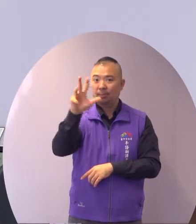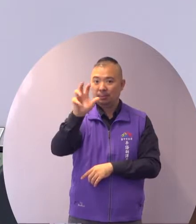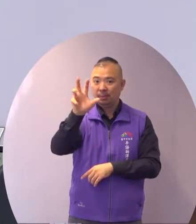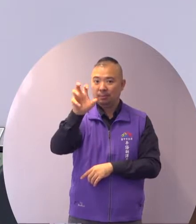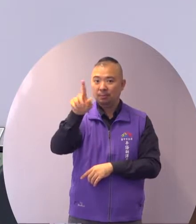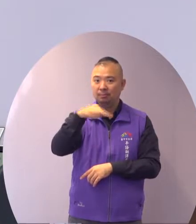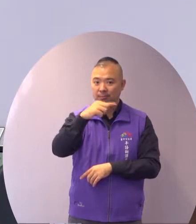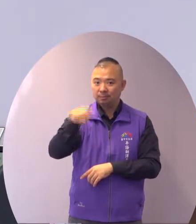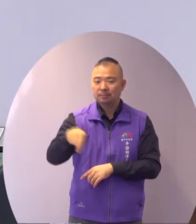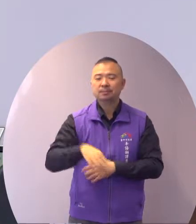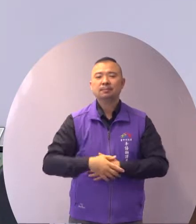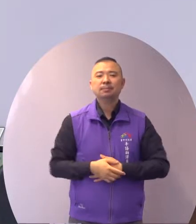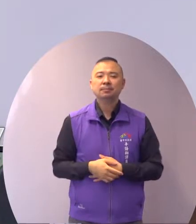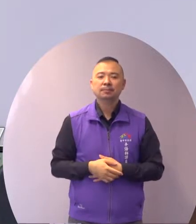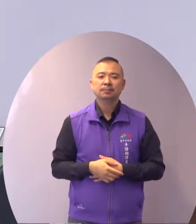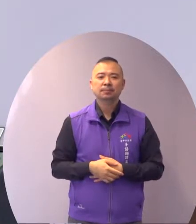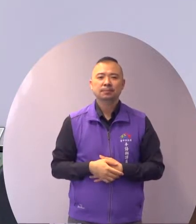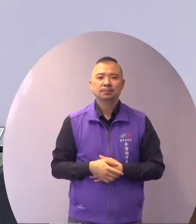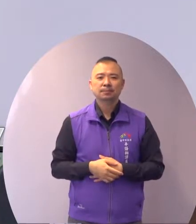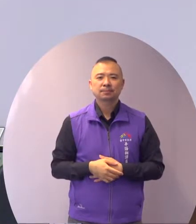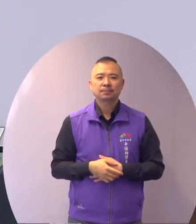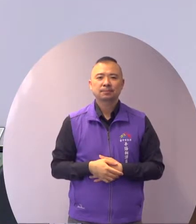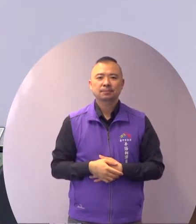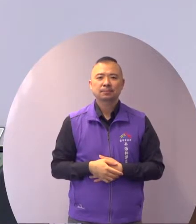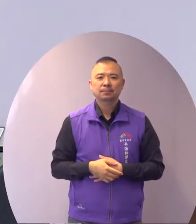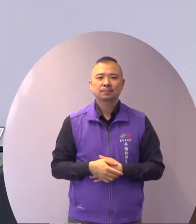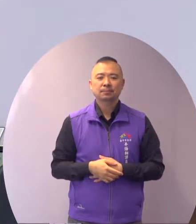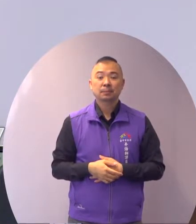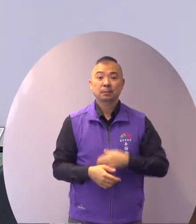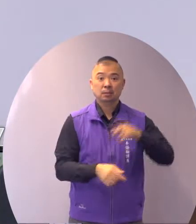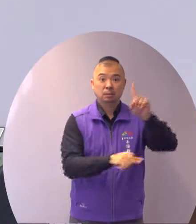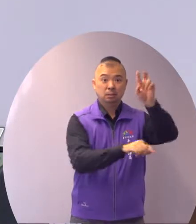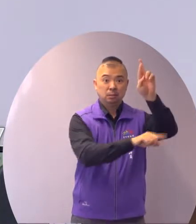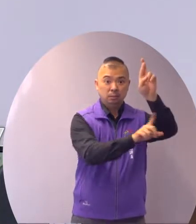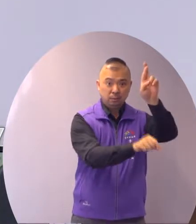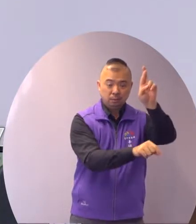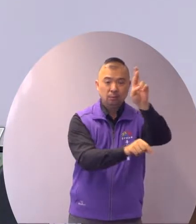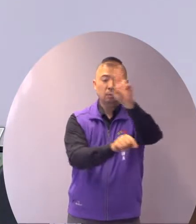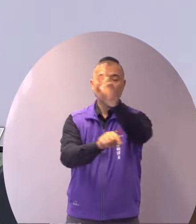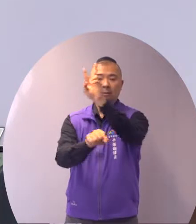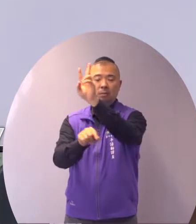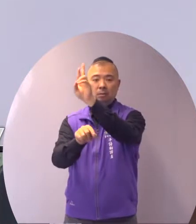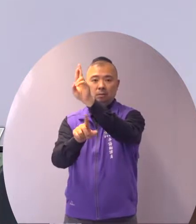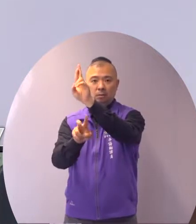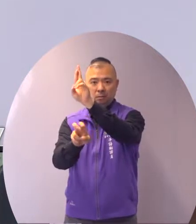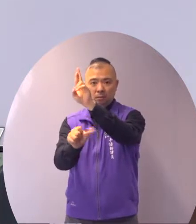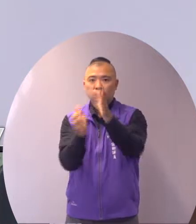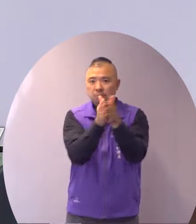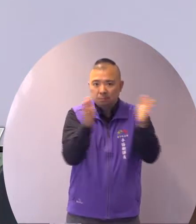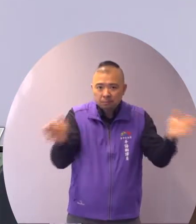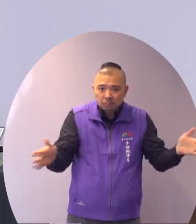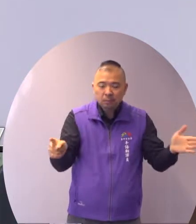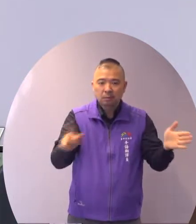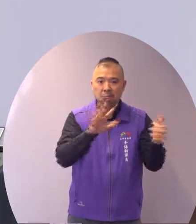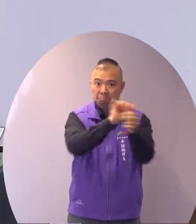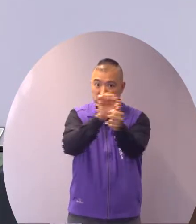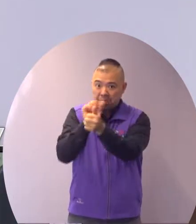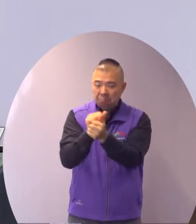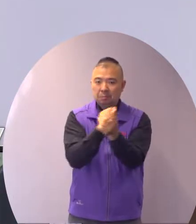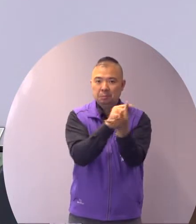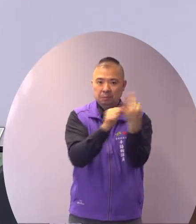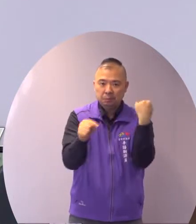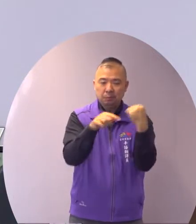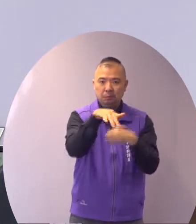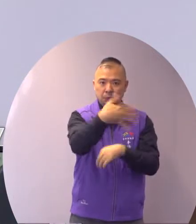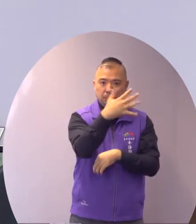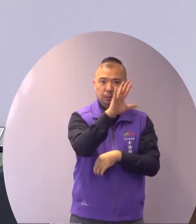41288人次。那一共呢，到25号为止，一共取缔了593件，移